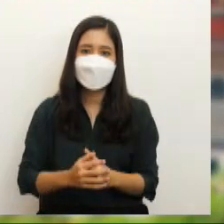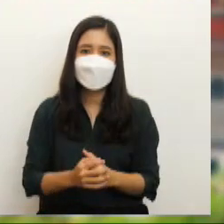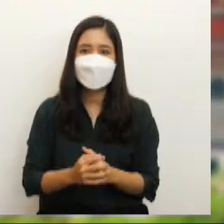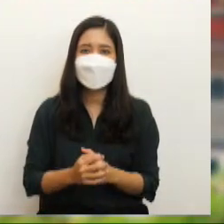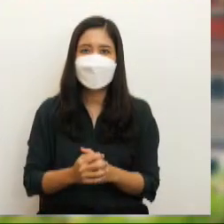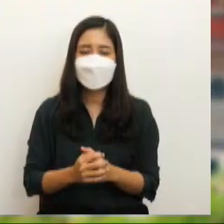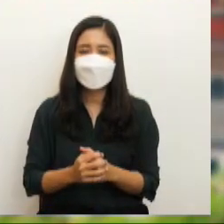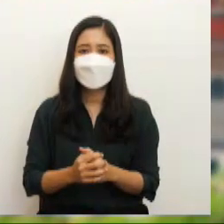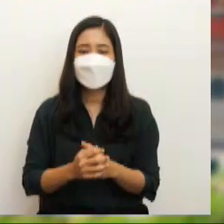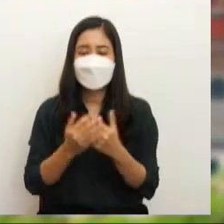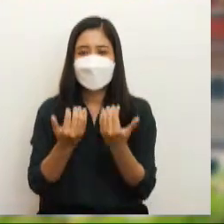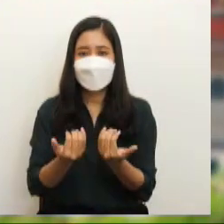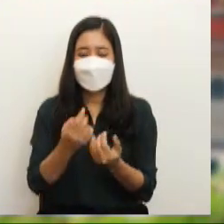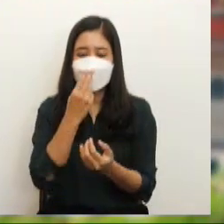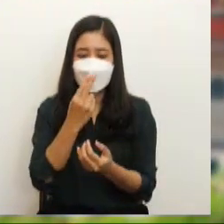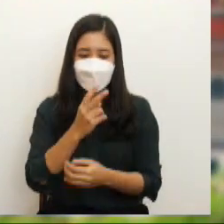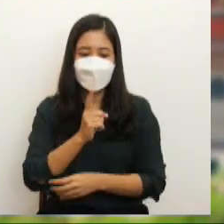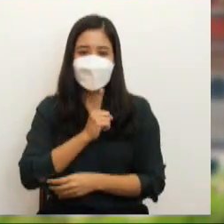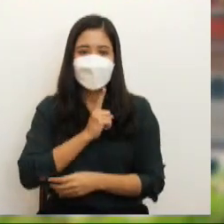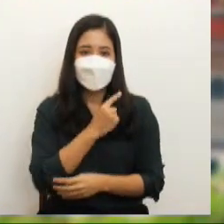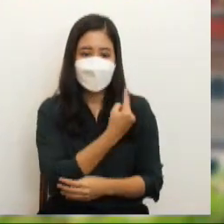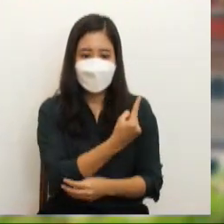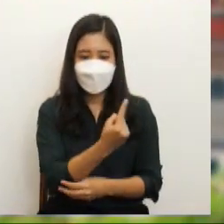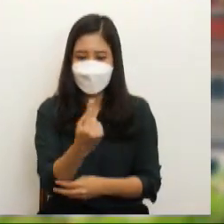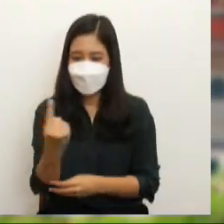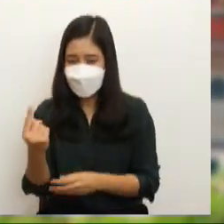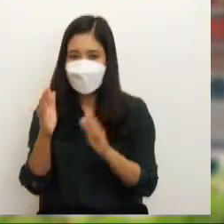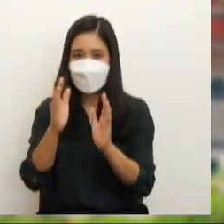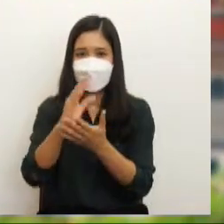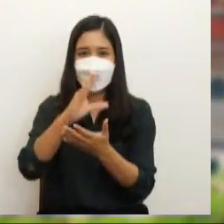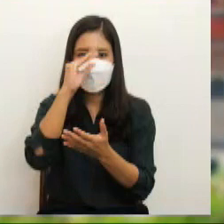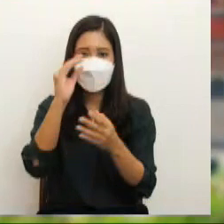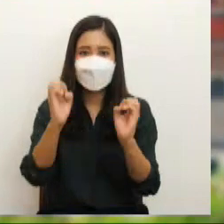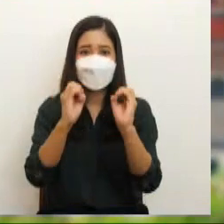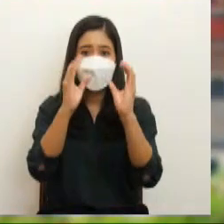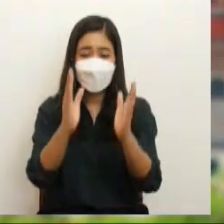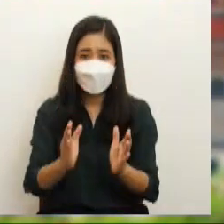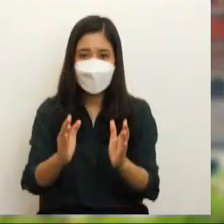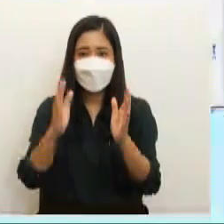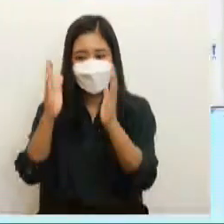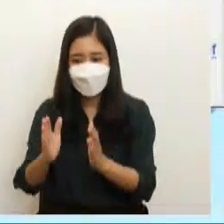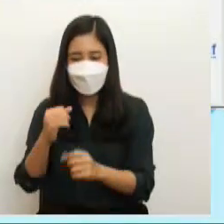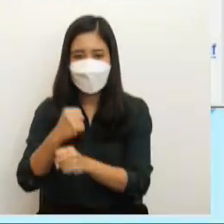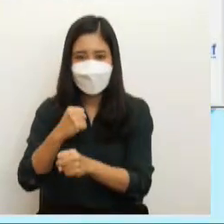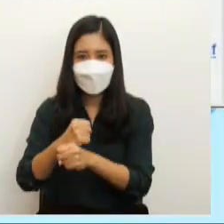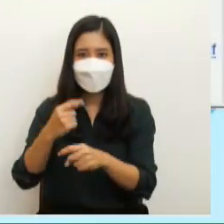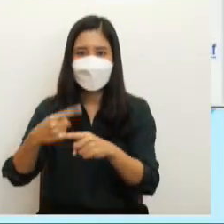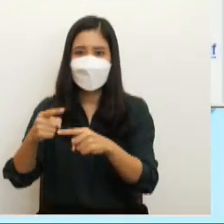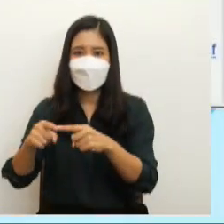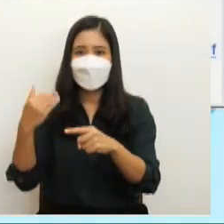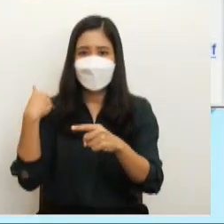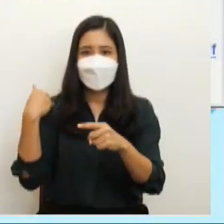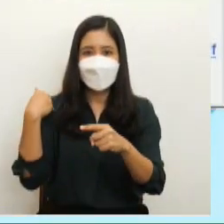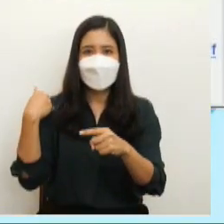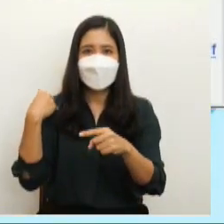สอบเป็นรายวันรายบุคคลนะครับว่าผู้เข้าเรียนคุณครูหรือคนที่เข้ามาในสถานศึกษานั้นได้มีความป